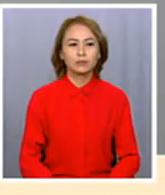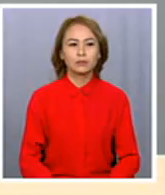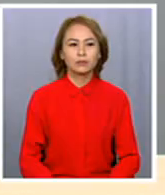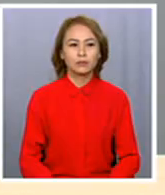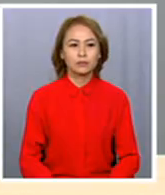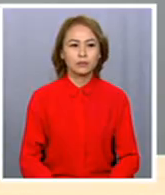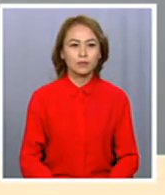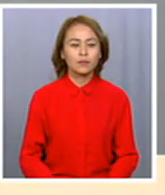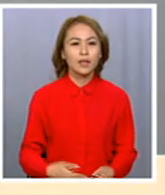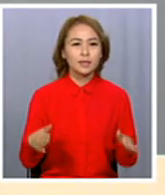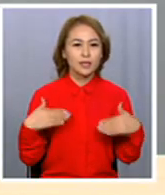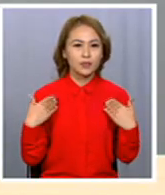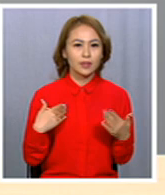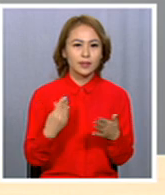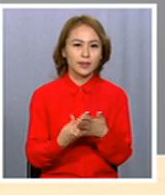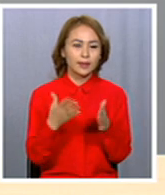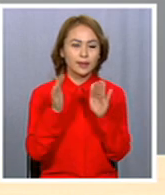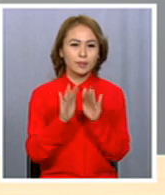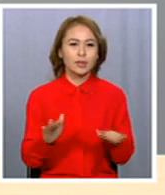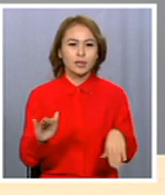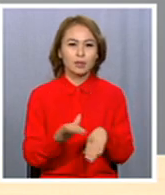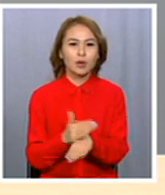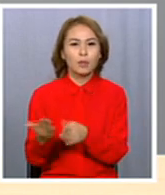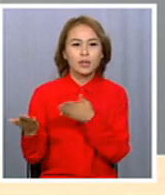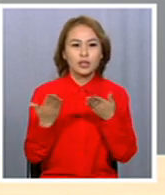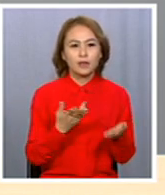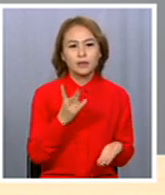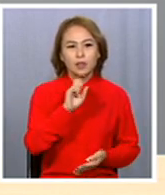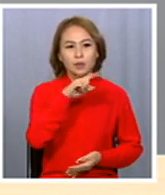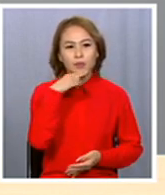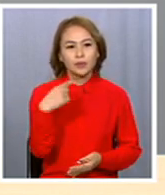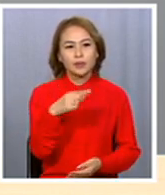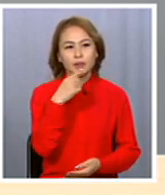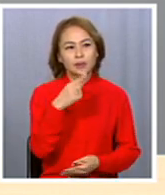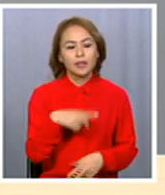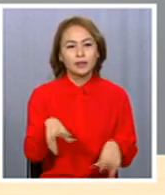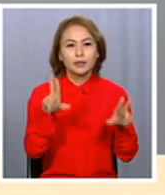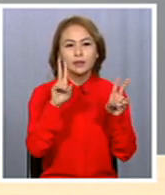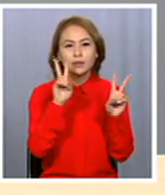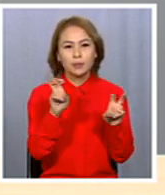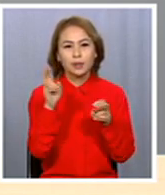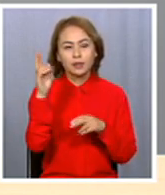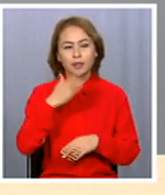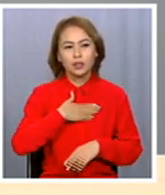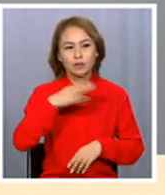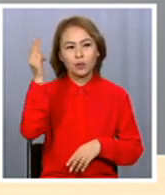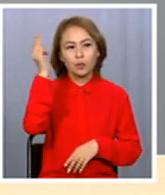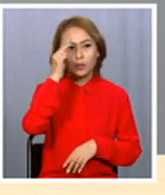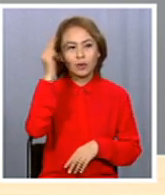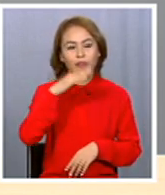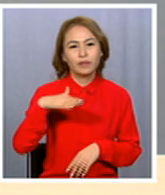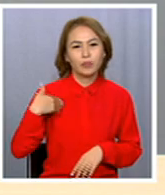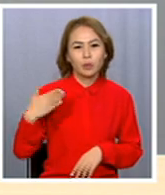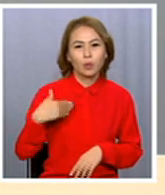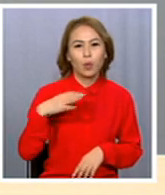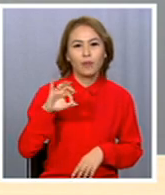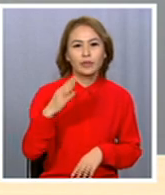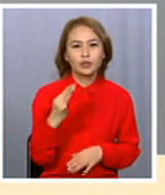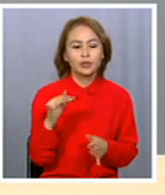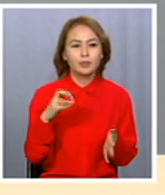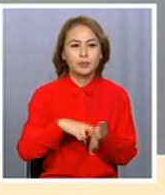Здравствуйте, дорогие ребята! Добро пожаловать на урок русского языка. Тема нашего урока – фрукты и овощи. Письмо.